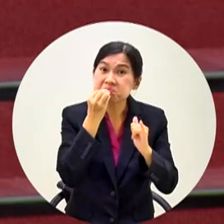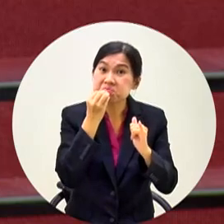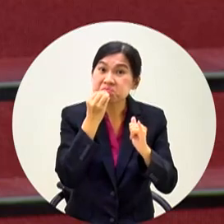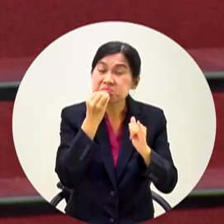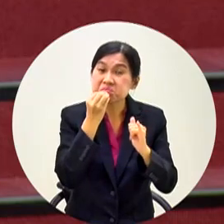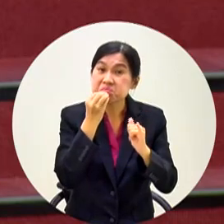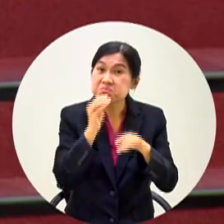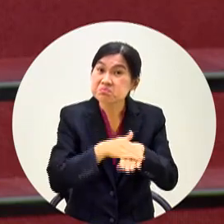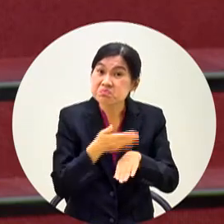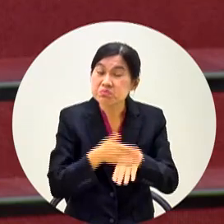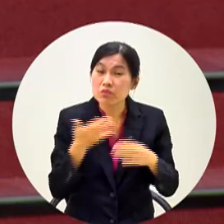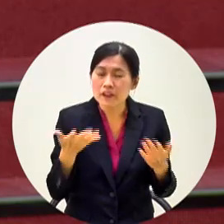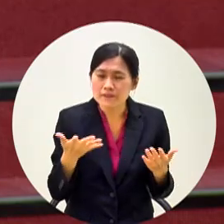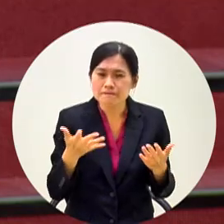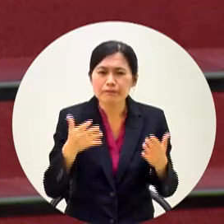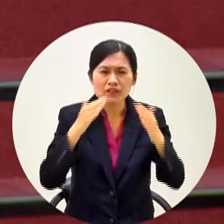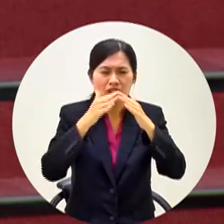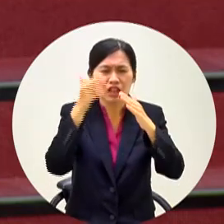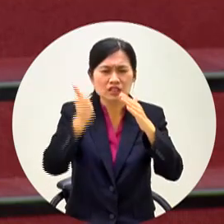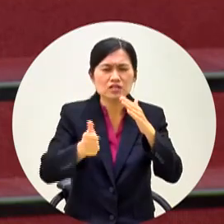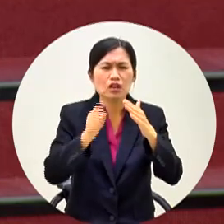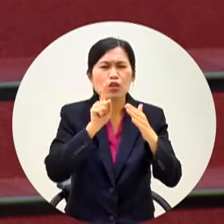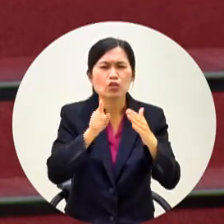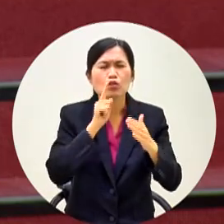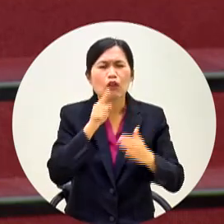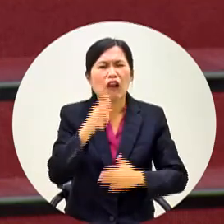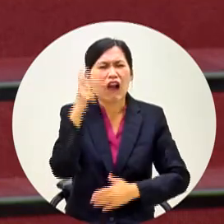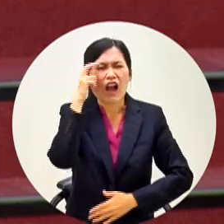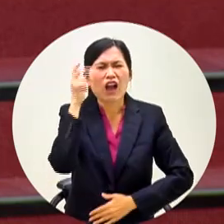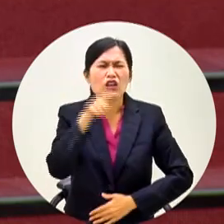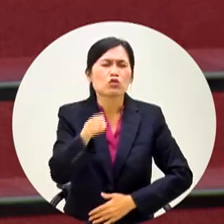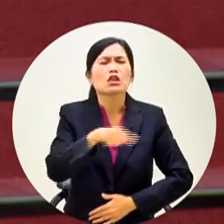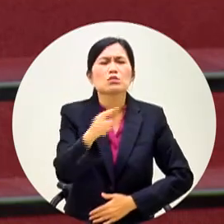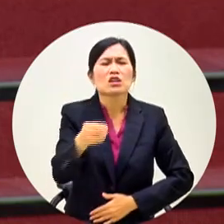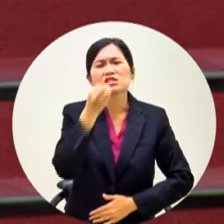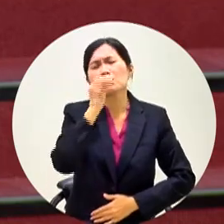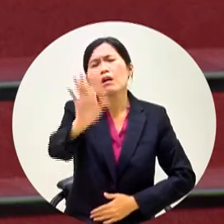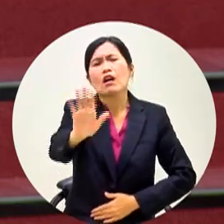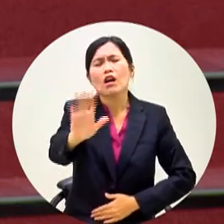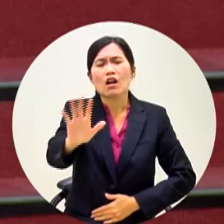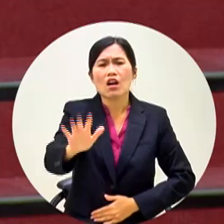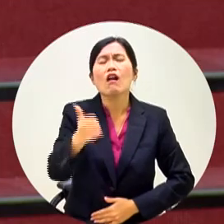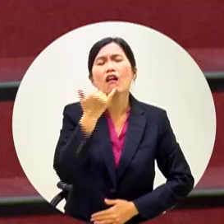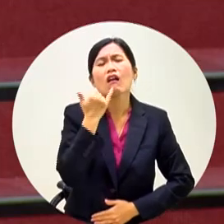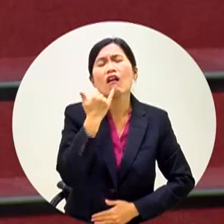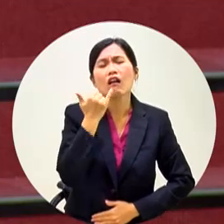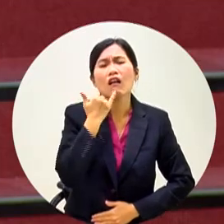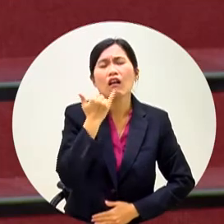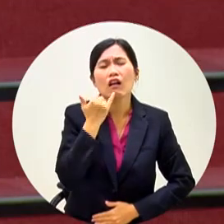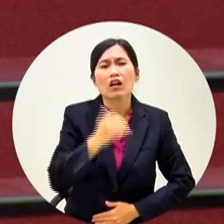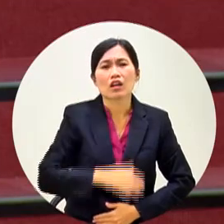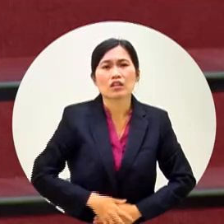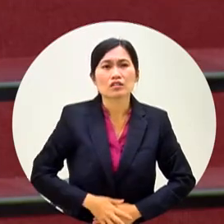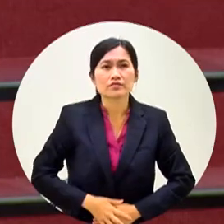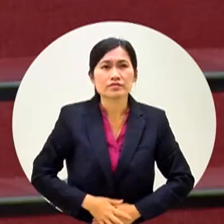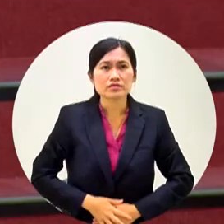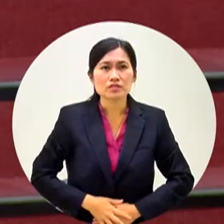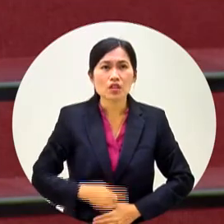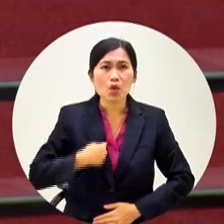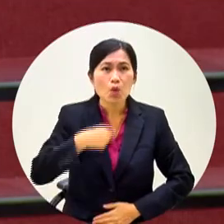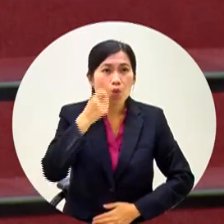都坚持，就说你只要不吃就可以了嘛，你只要不吃就可以了哈。那就是我喜欢这